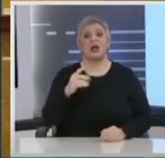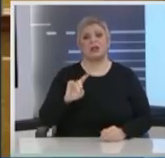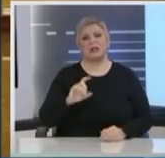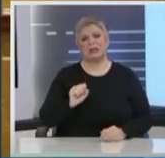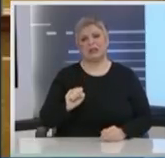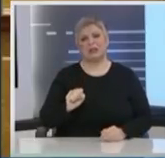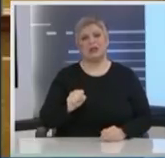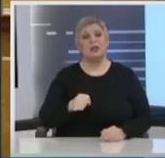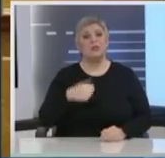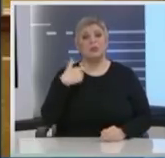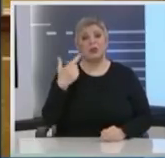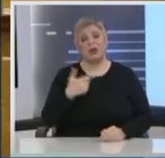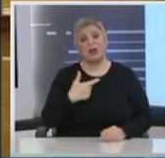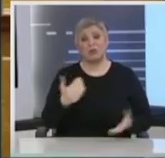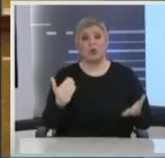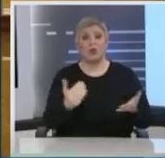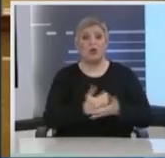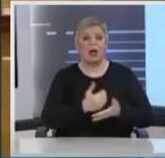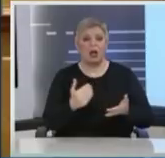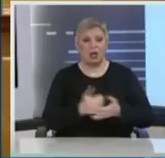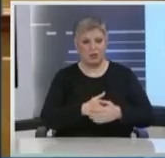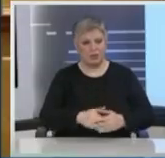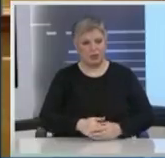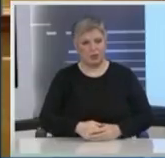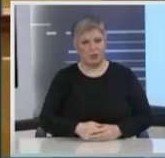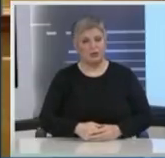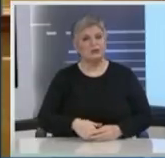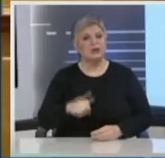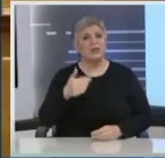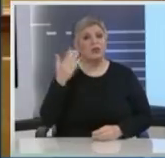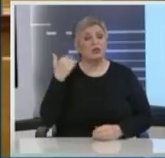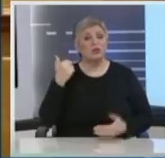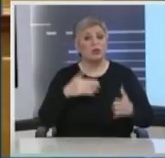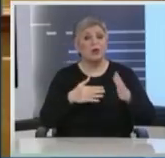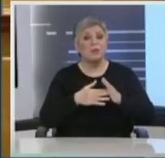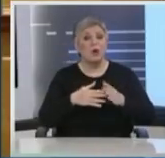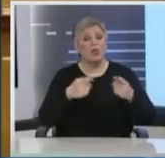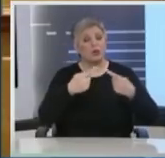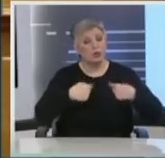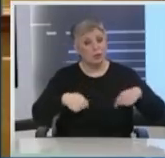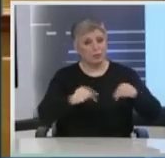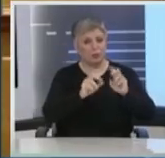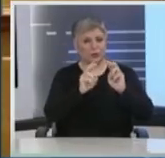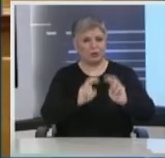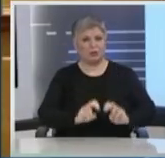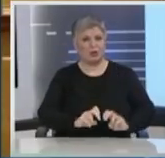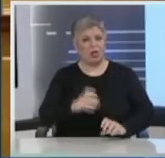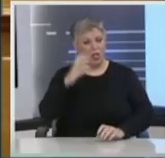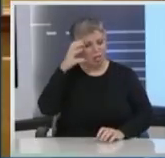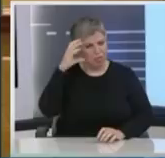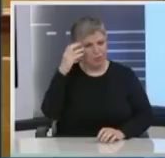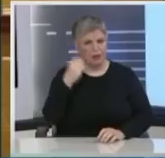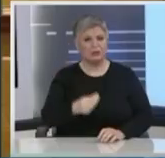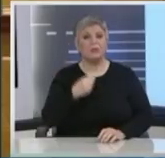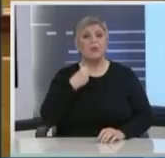ότι ο τότε πρόεδρος δεν είναι εδώ της Εξεταστικής Επιτροπής. Θα θυμάται πολύ καλά το τι